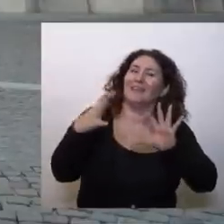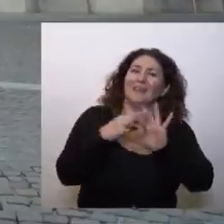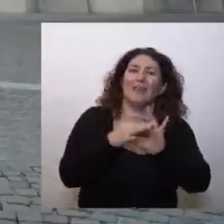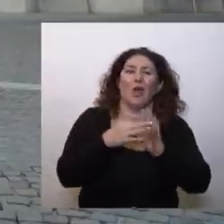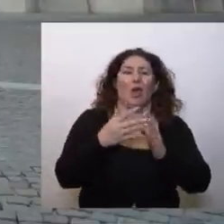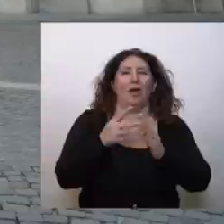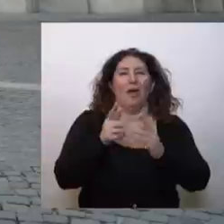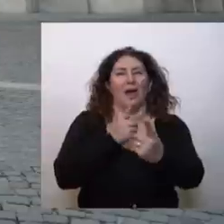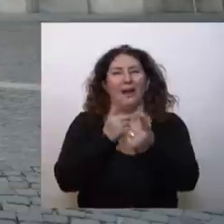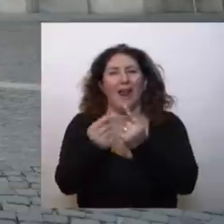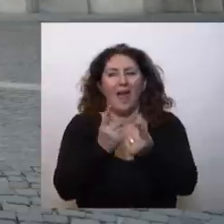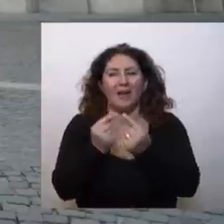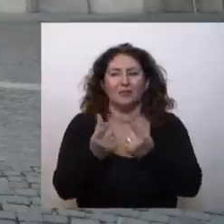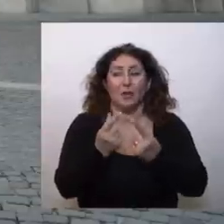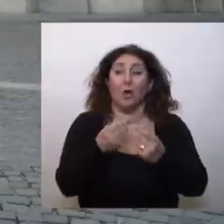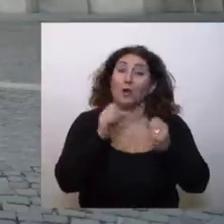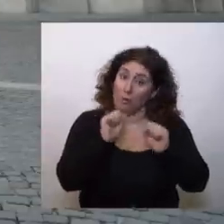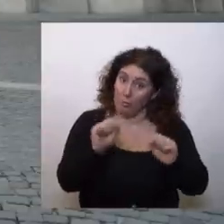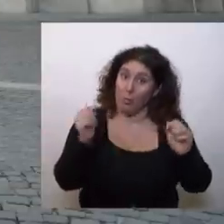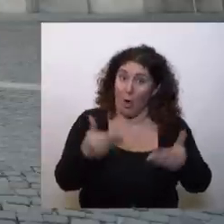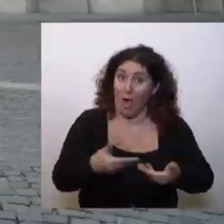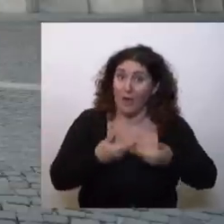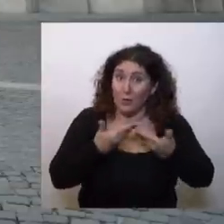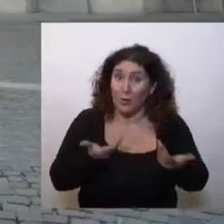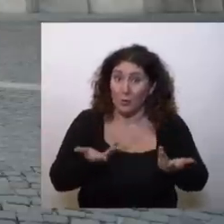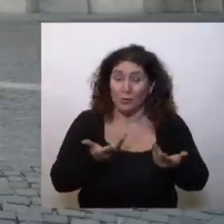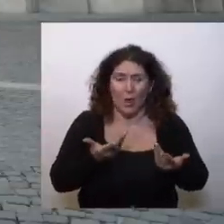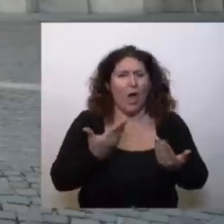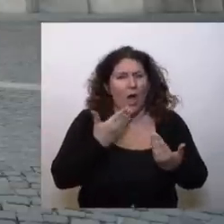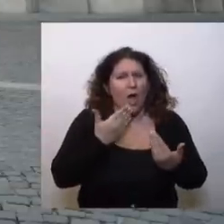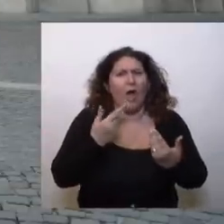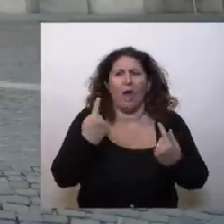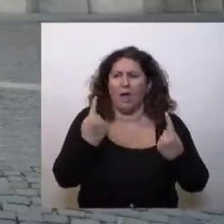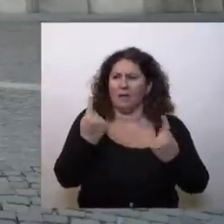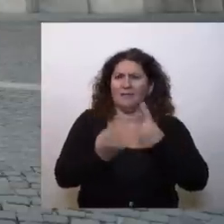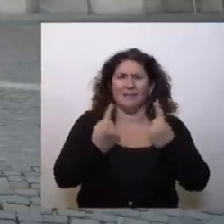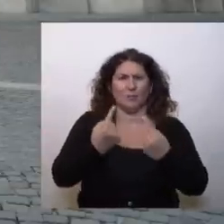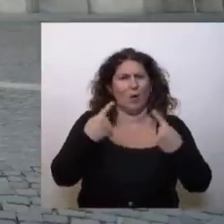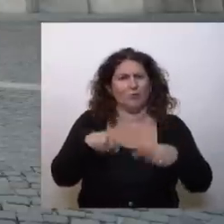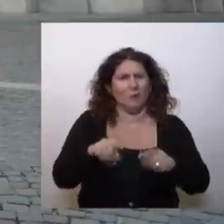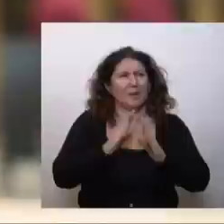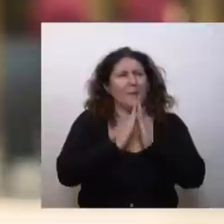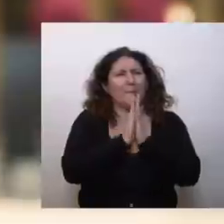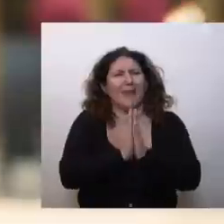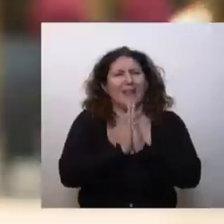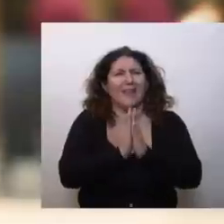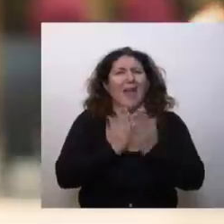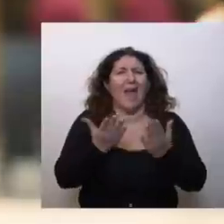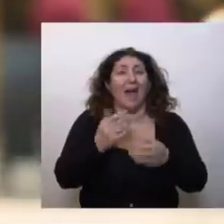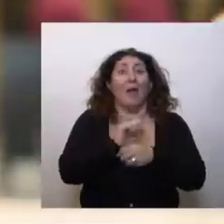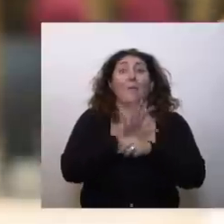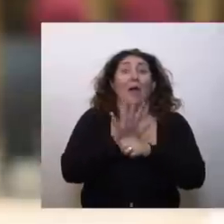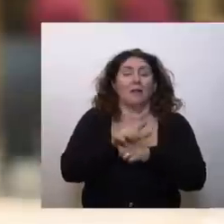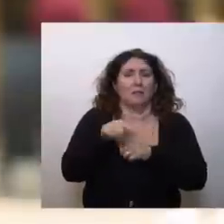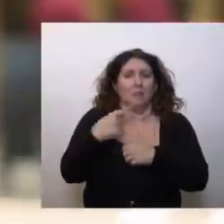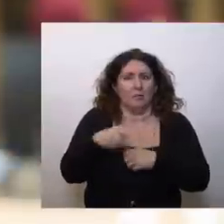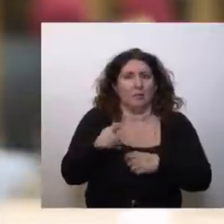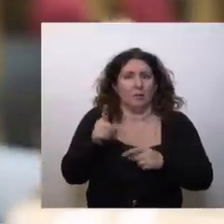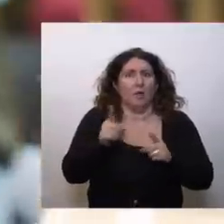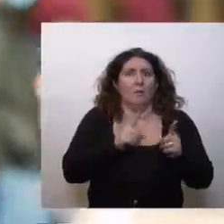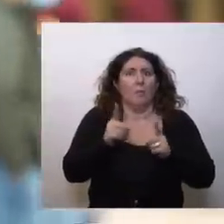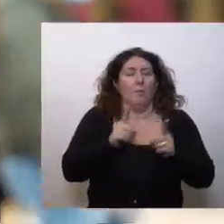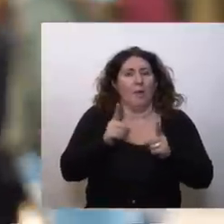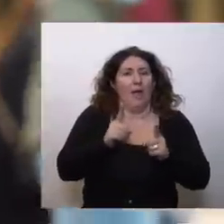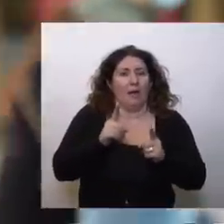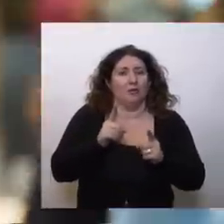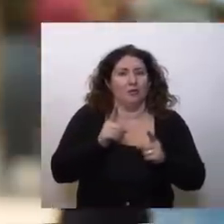può essere davvero di grande aiuto anche questa specifica situazione in cui vivremo questa preghiera, appunto un momento che ci avvicina alla